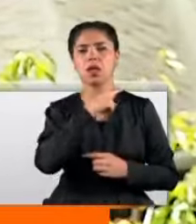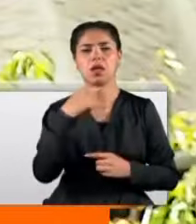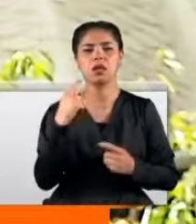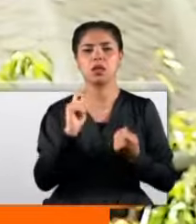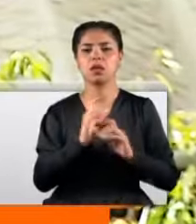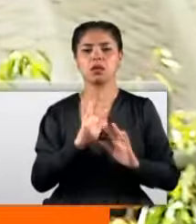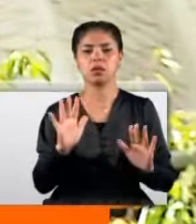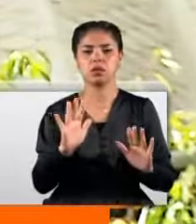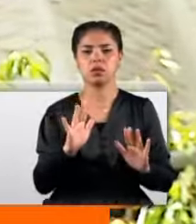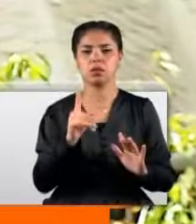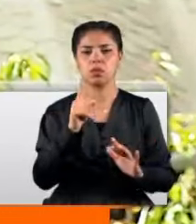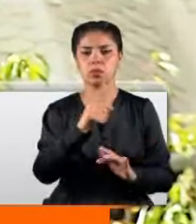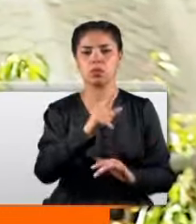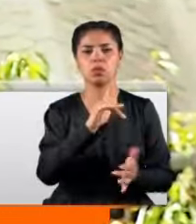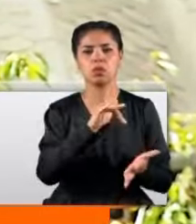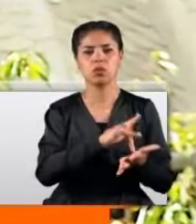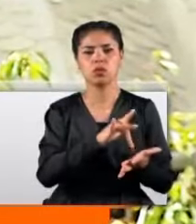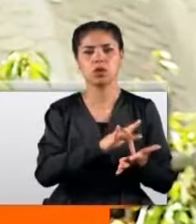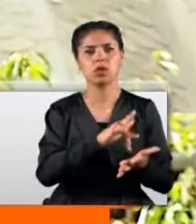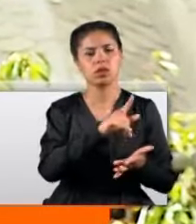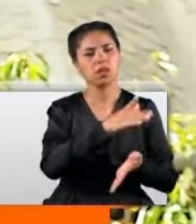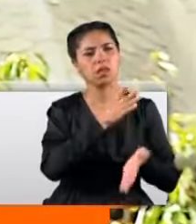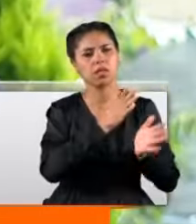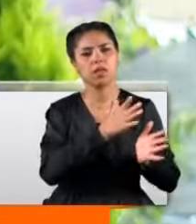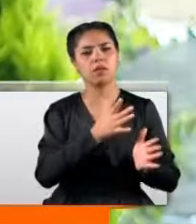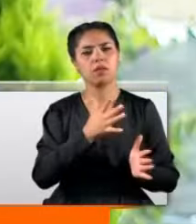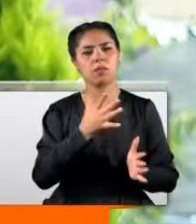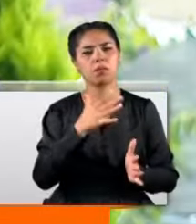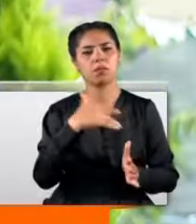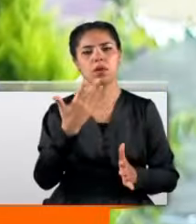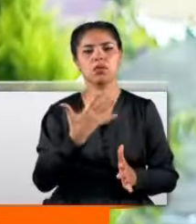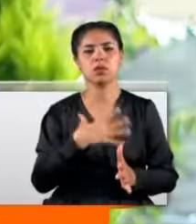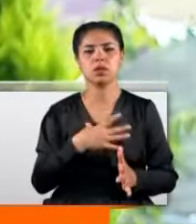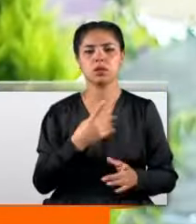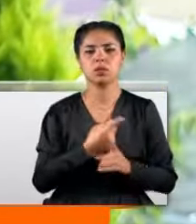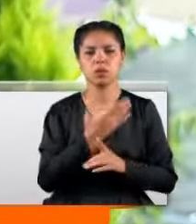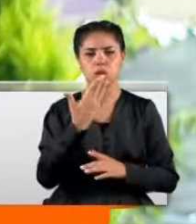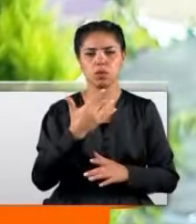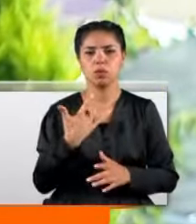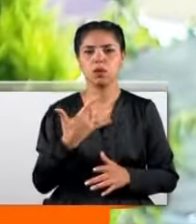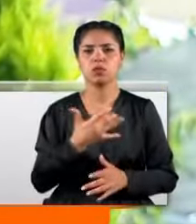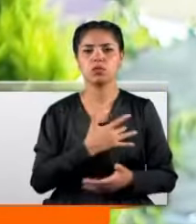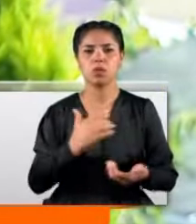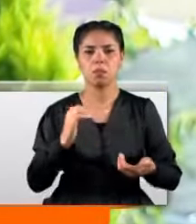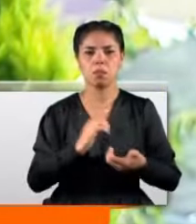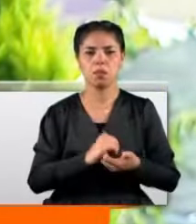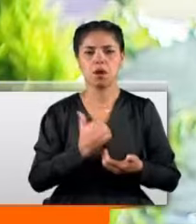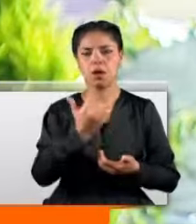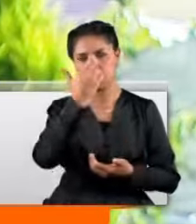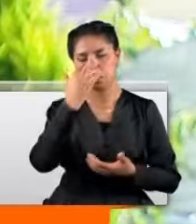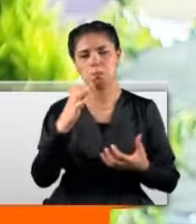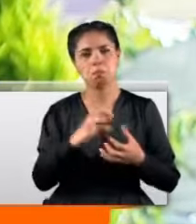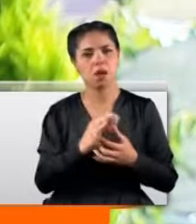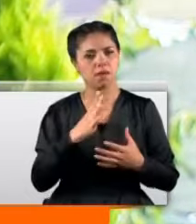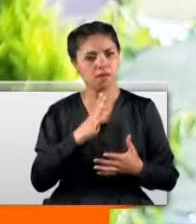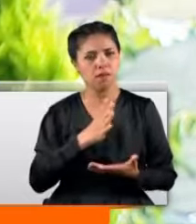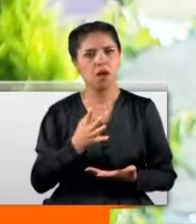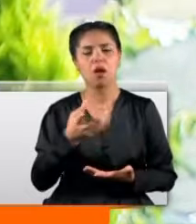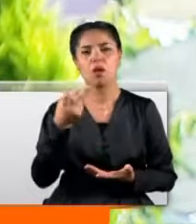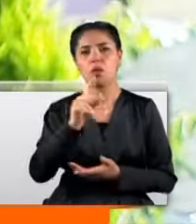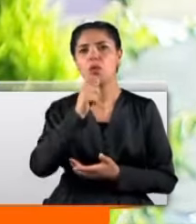değişmeyecek. Akit'i cezaya çeksinler. Yani başka bir isteğimiz yok. Oğuz abiyle benim hem can bağı hem kan bağı her şeyimiz vardı